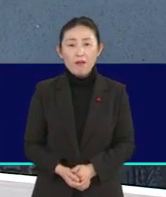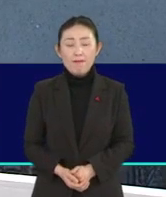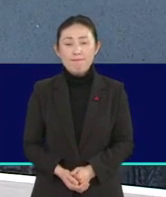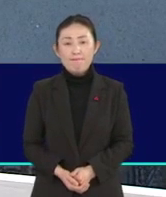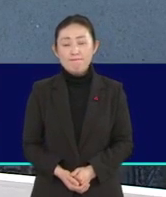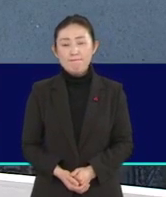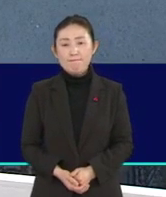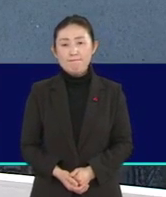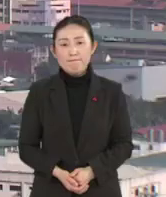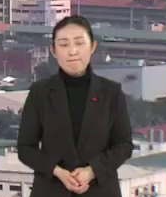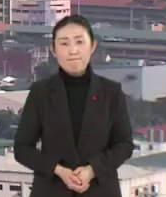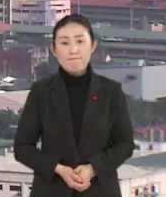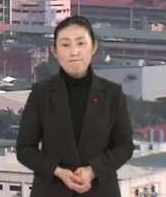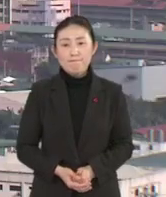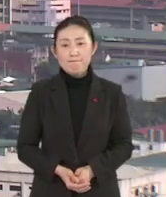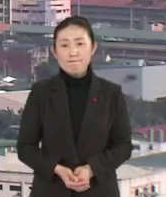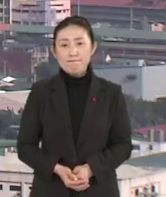보도입니다